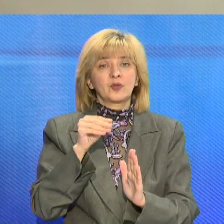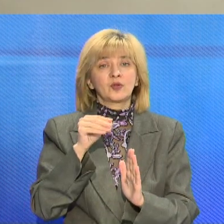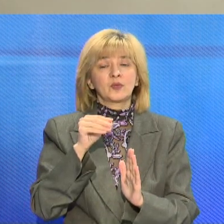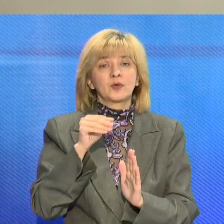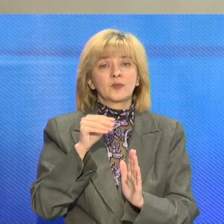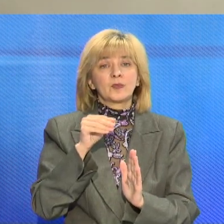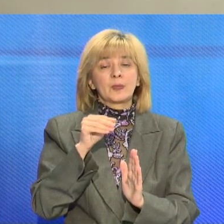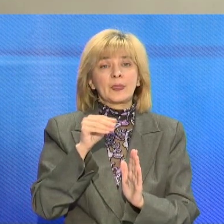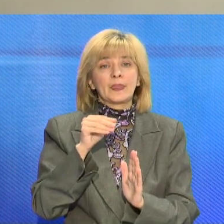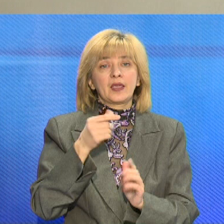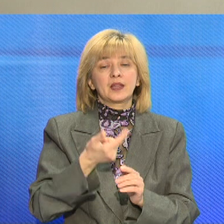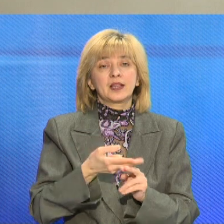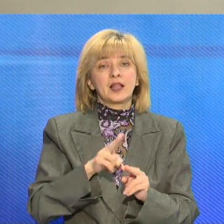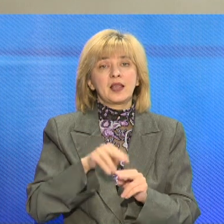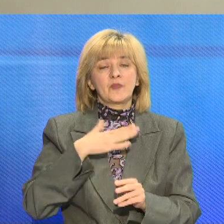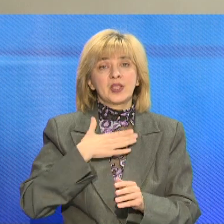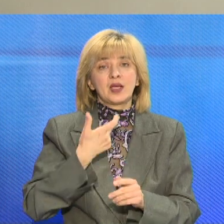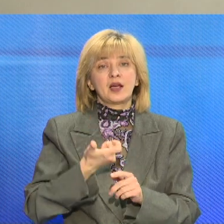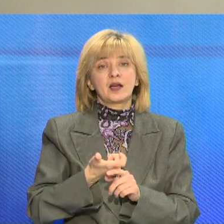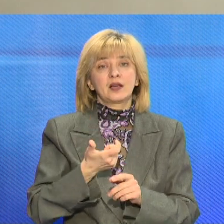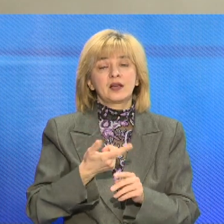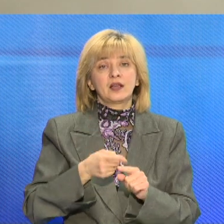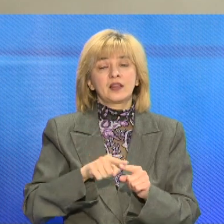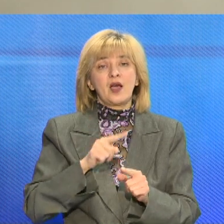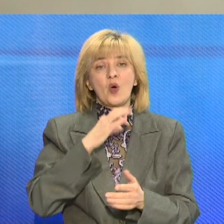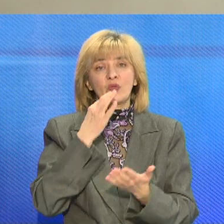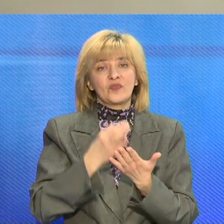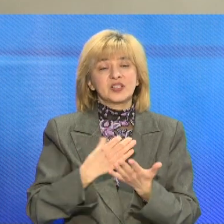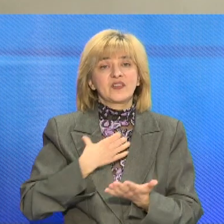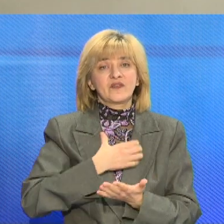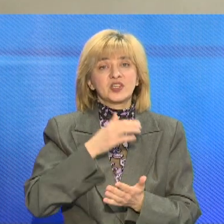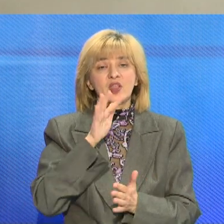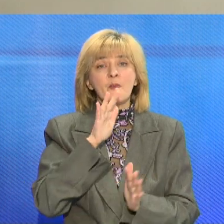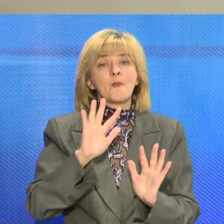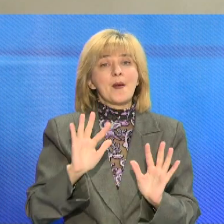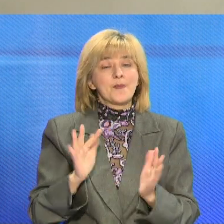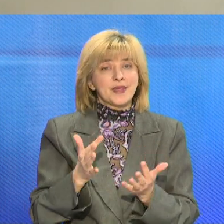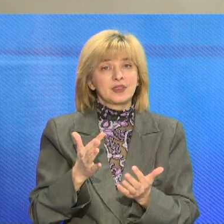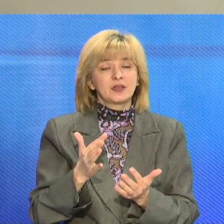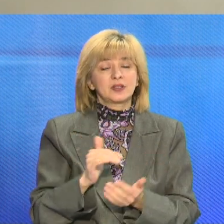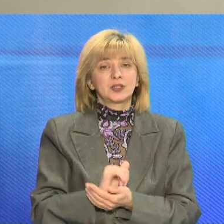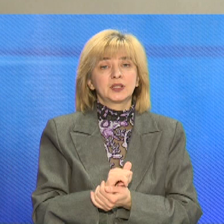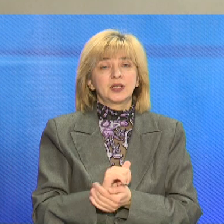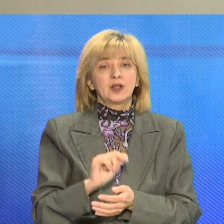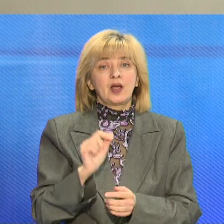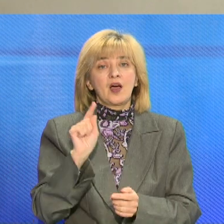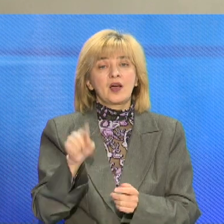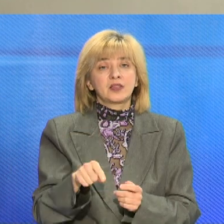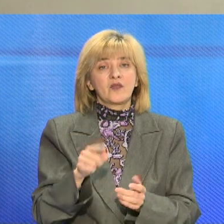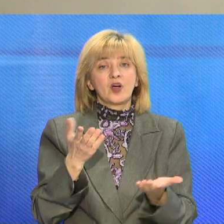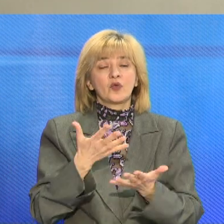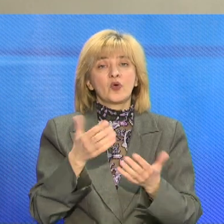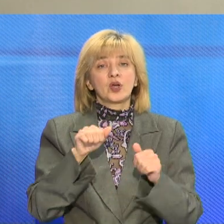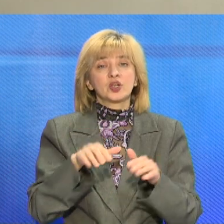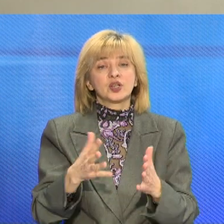такой ответственный и важный момент. Ведь от того, какое решение приму не только я, но и все граждане